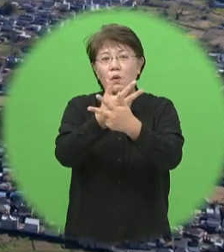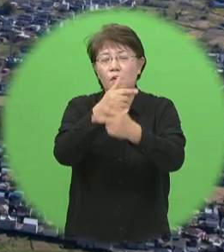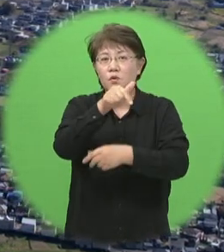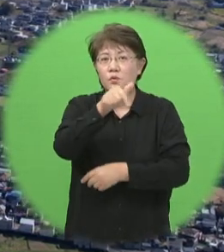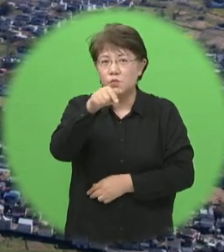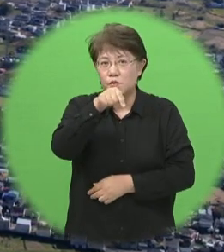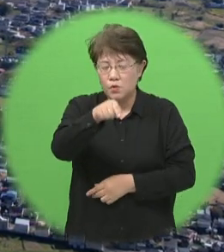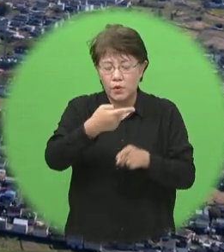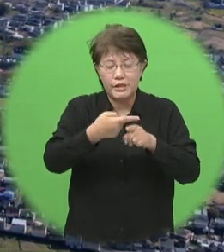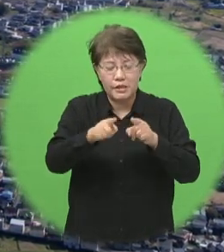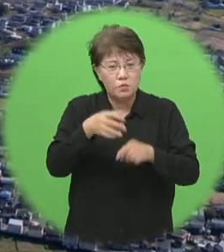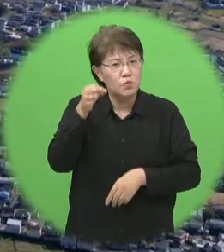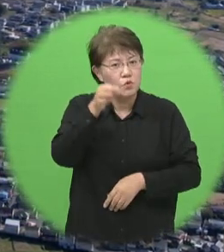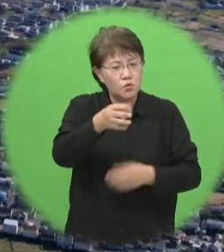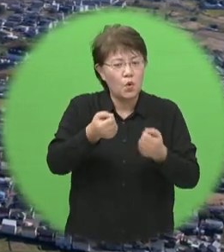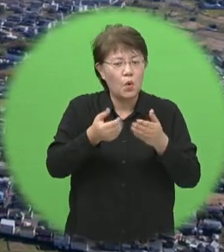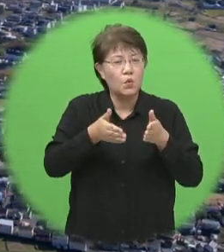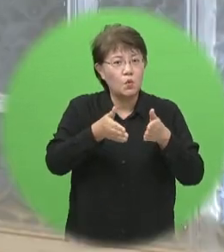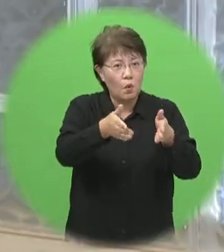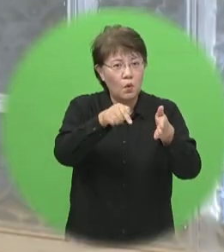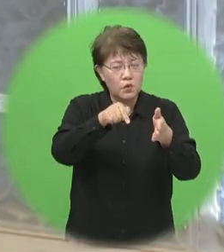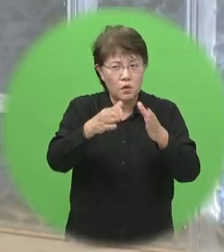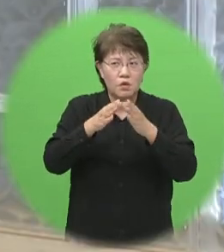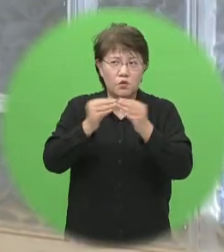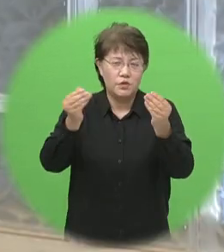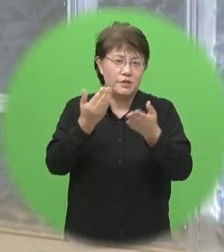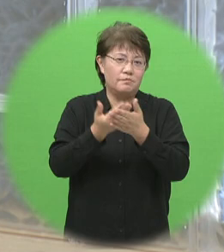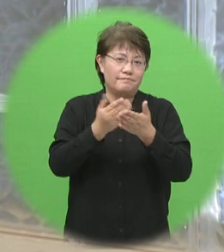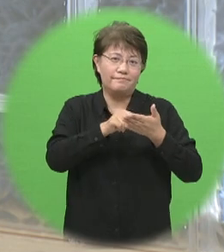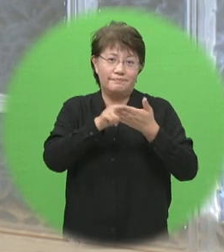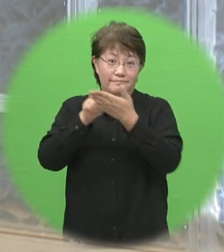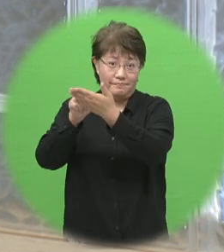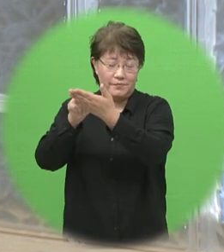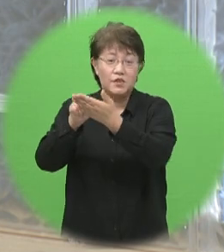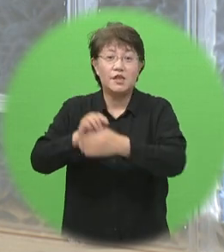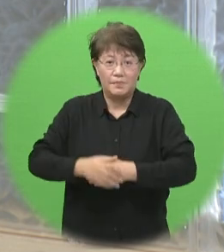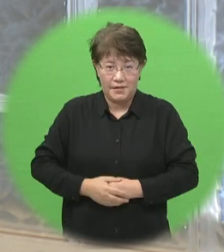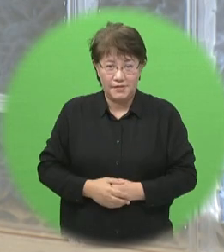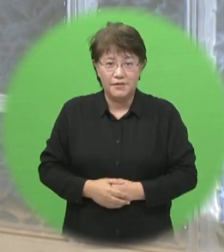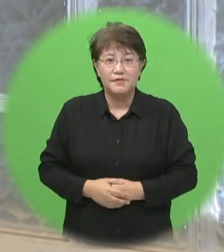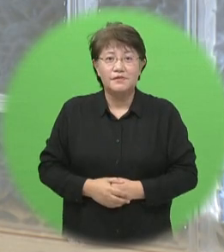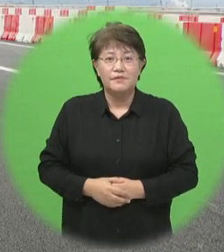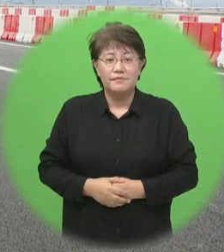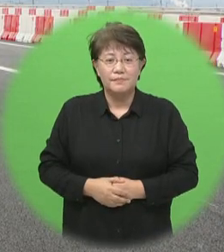有料道路として整備することも視野に、国に対して働きかけていきます。